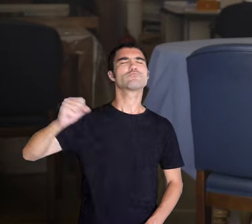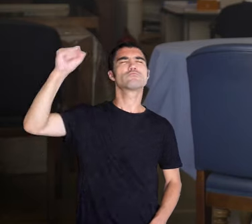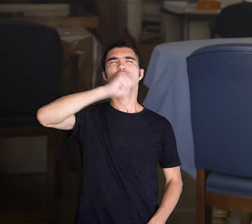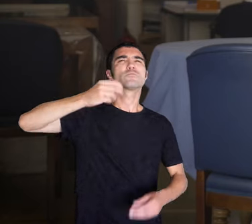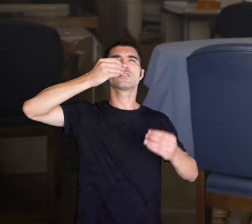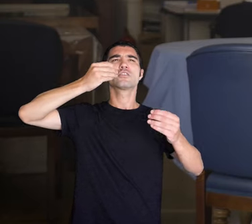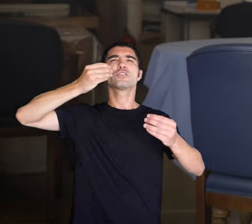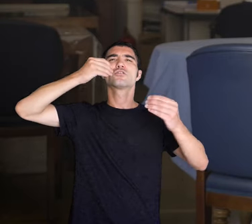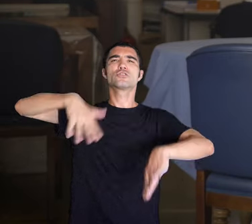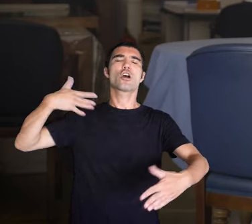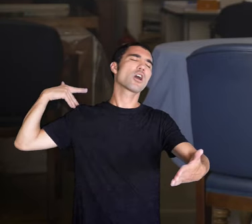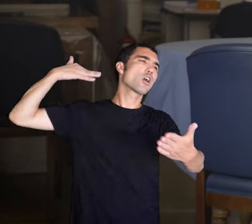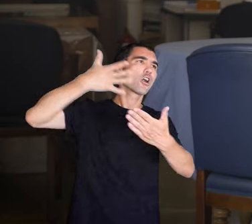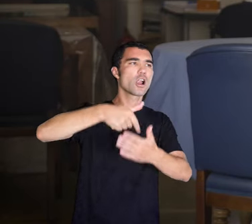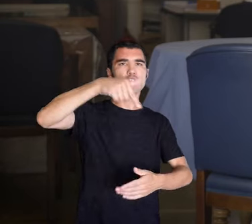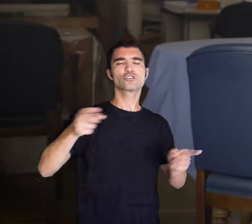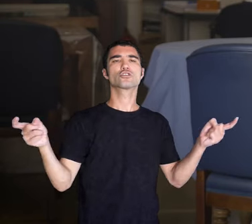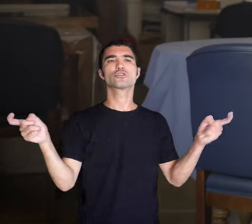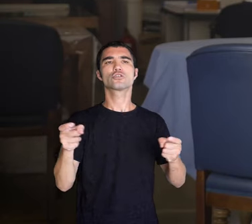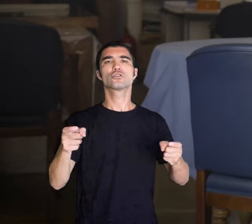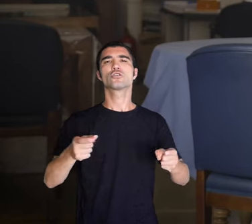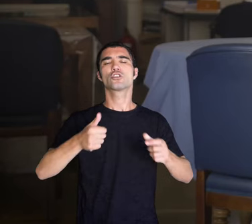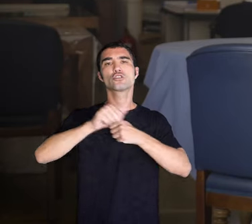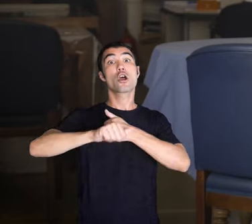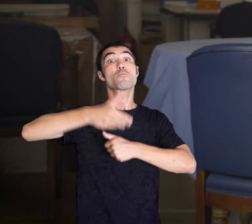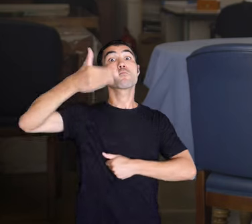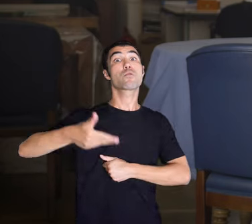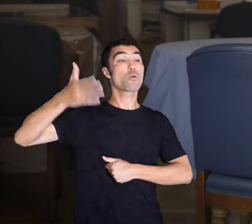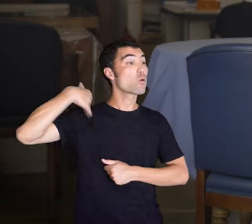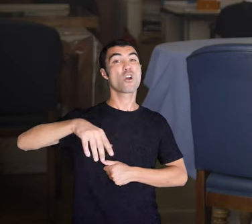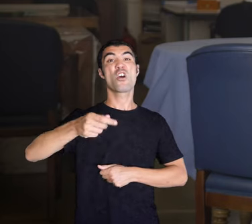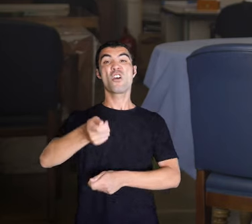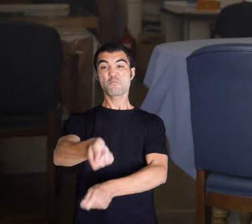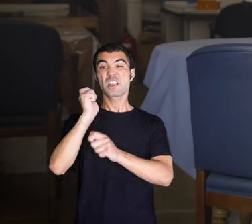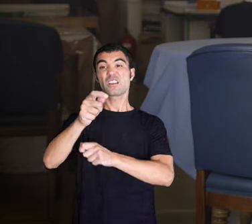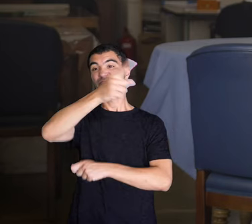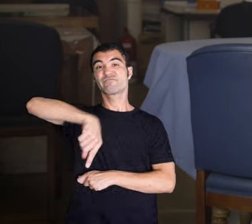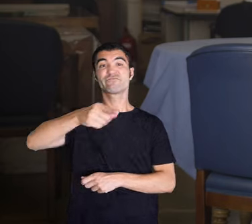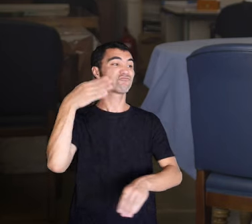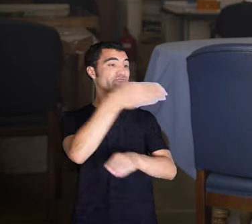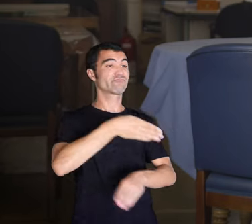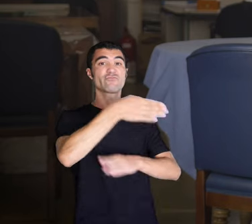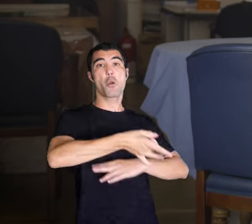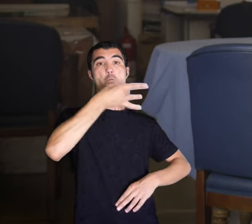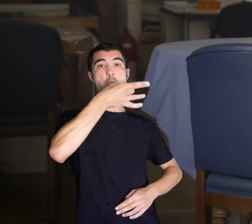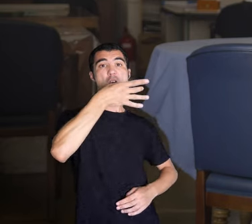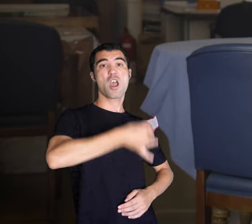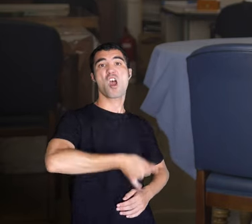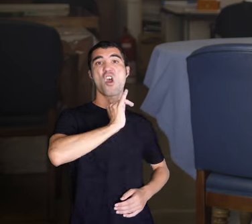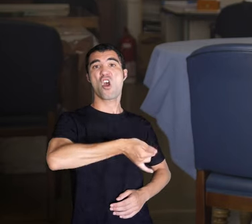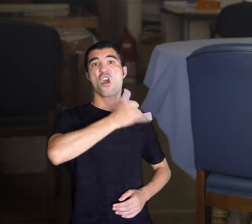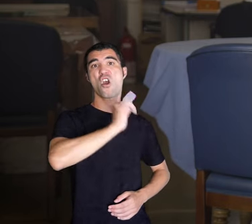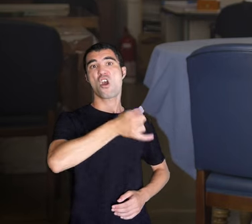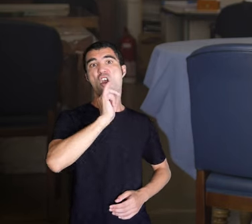ara. Treure els pescadors de dins els bars, que en aquell entonces, com tots els puestos, supòs, que a la casa dels pescadors era el